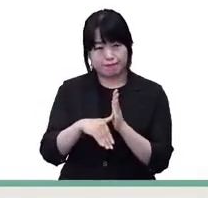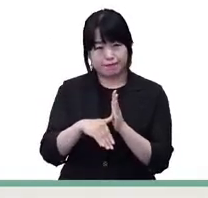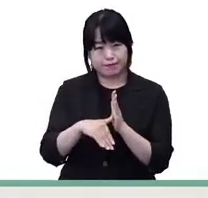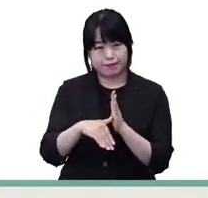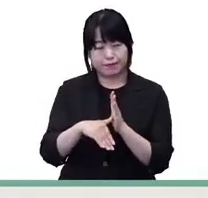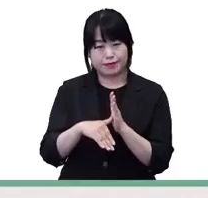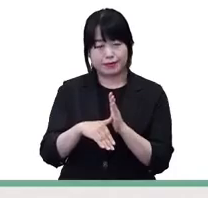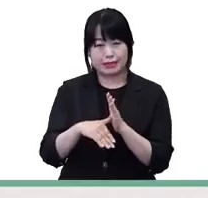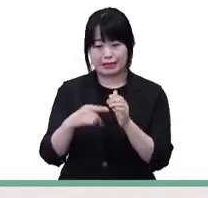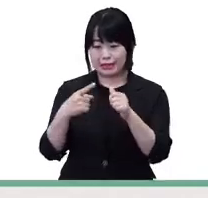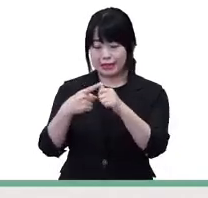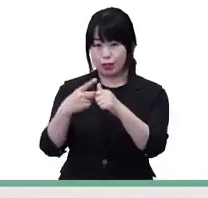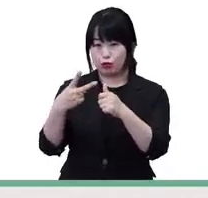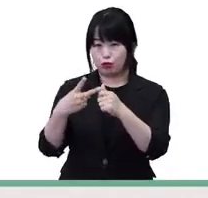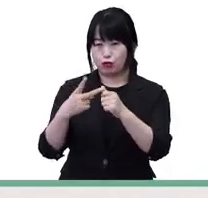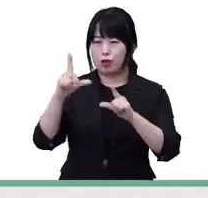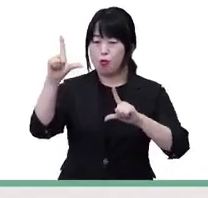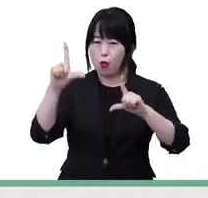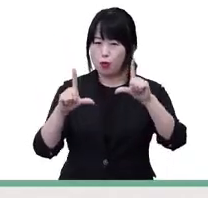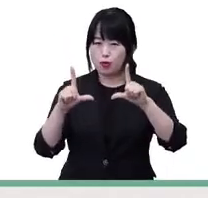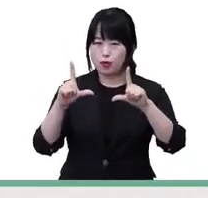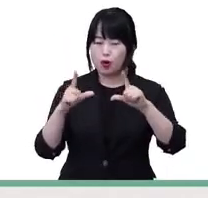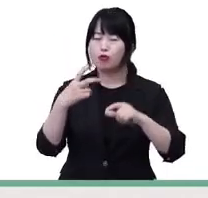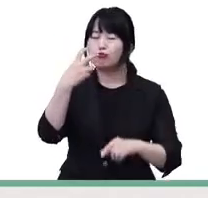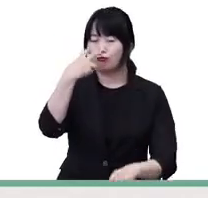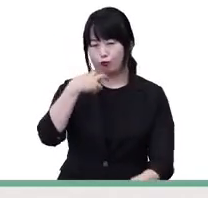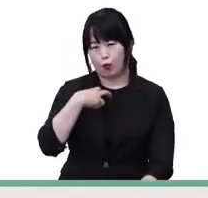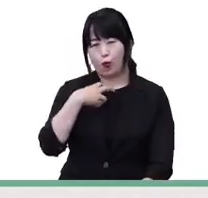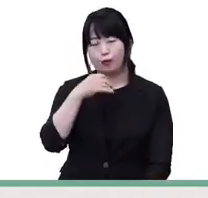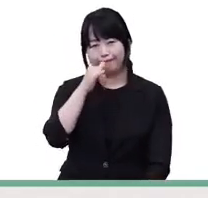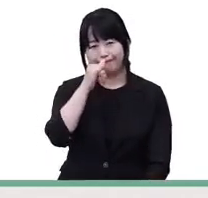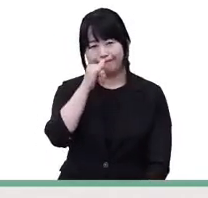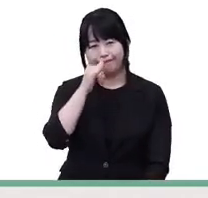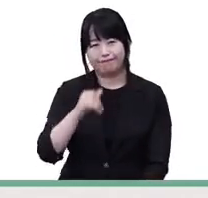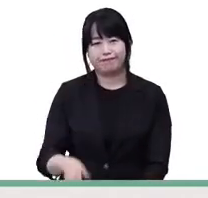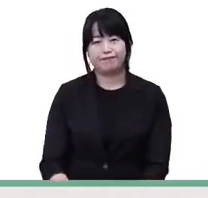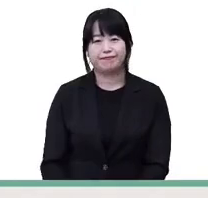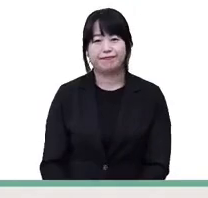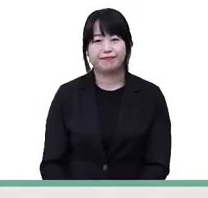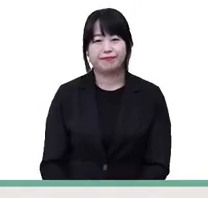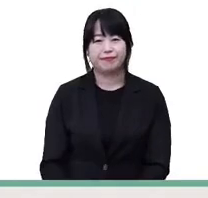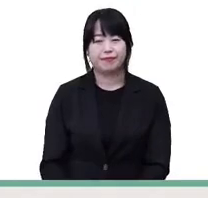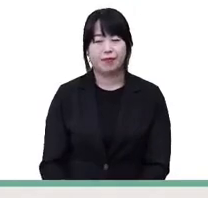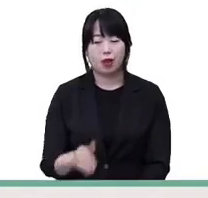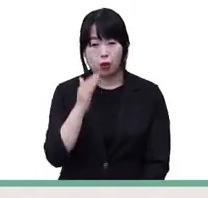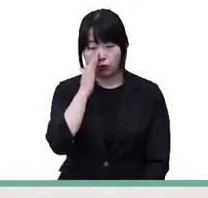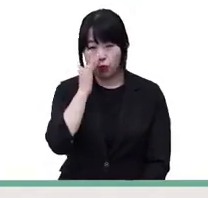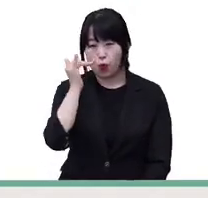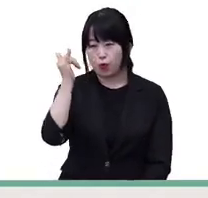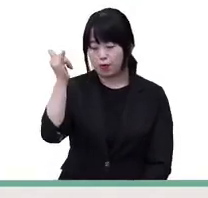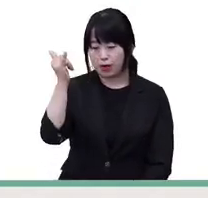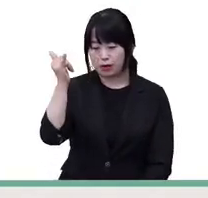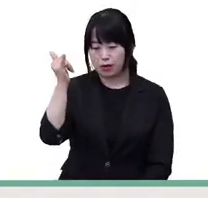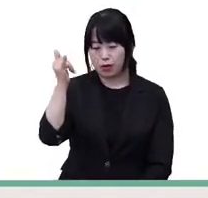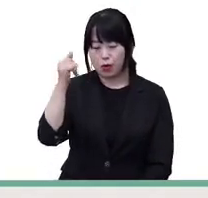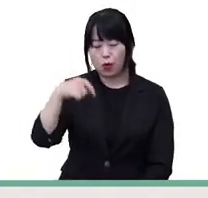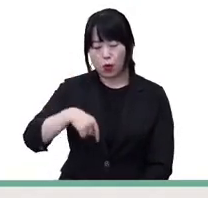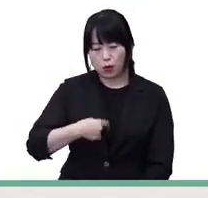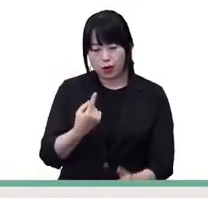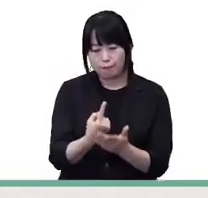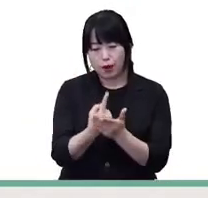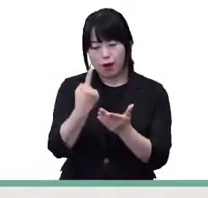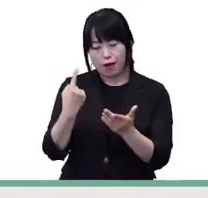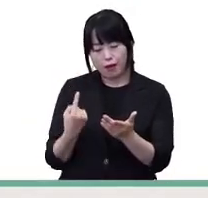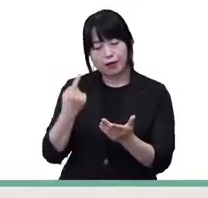청소년기는 두 가지의 모습이 겹쳐있다라고 생각하시면 돼요. 그래서 부모님에게서 독립하고 싶어